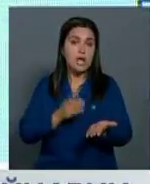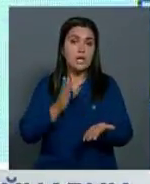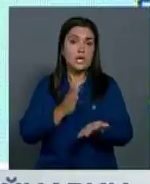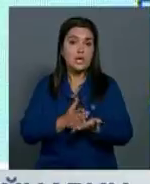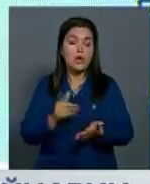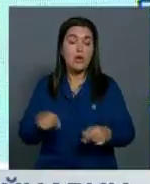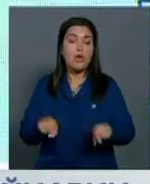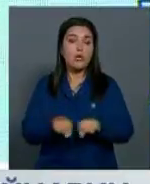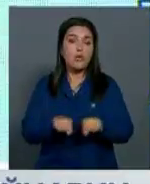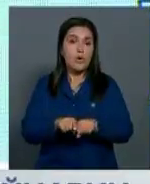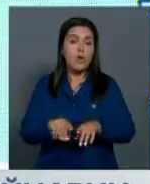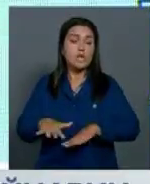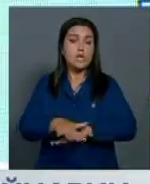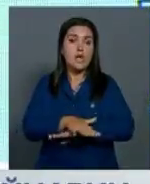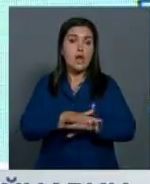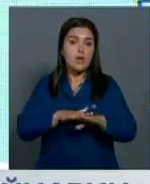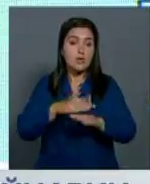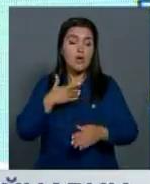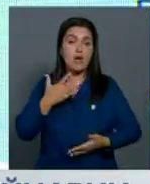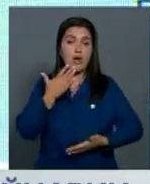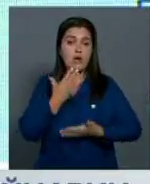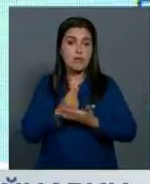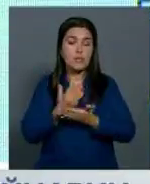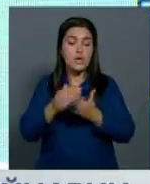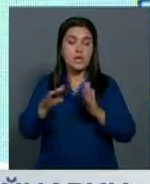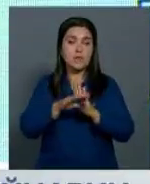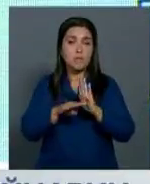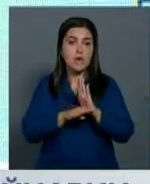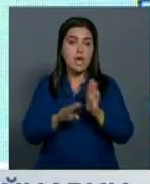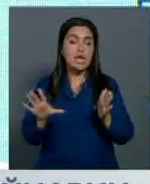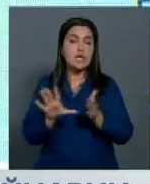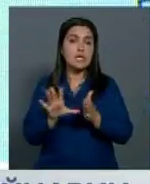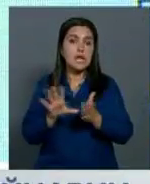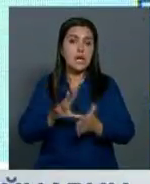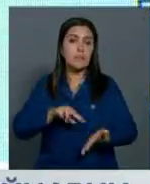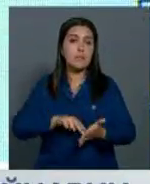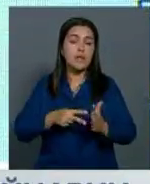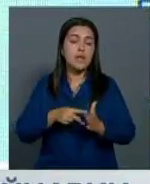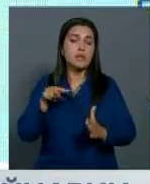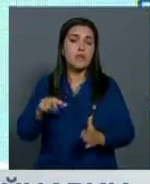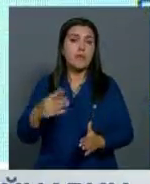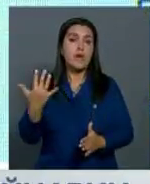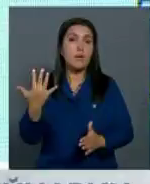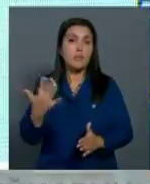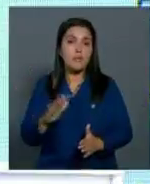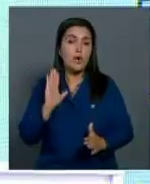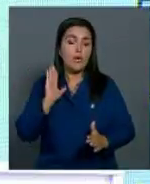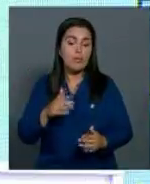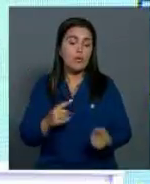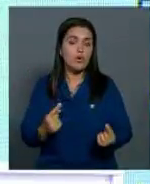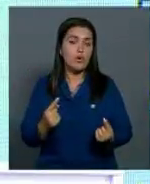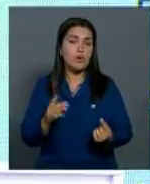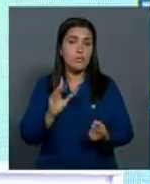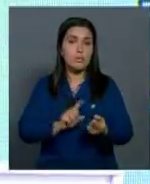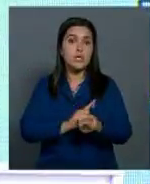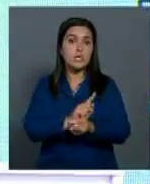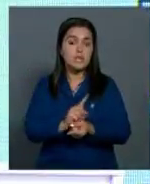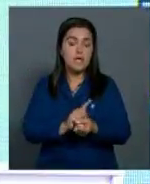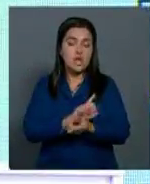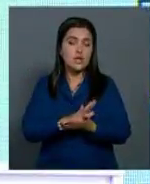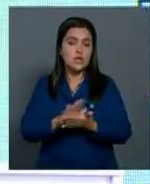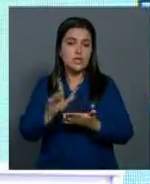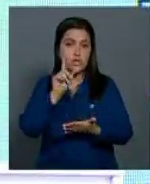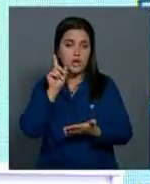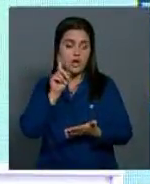Кроме того, народом Швейцарии принята программа «Энергетическая стратегия 2050», которая также внесет огромный вклад в переходе к